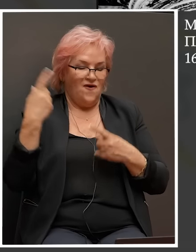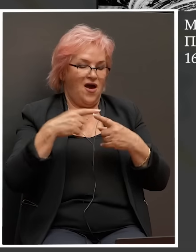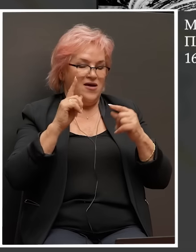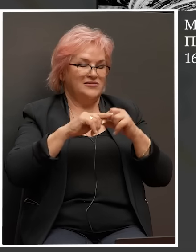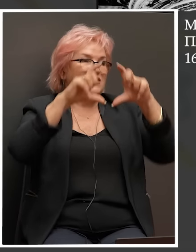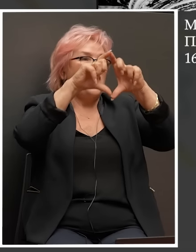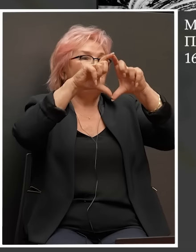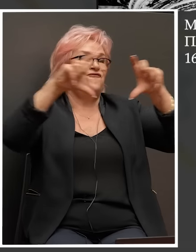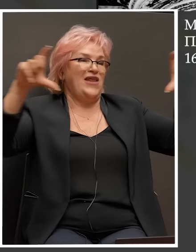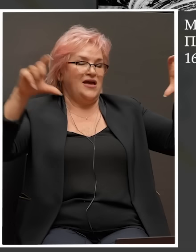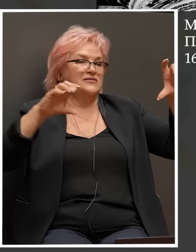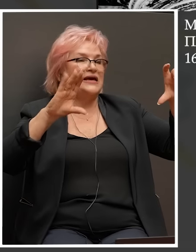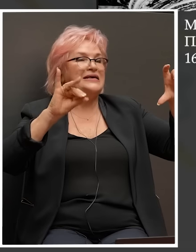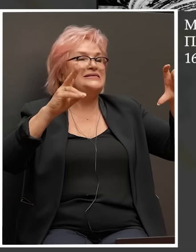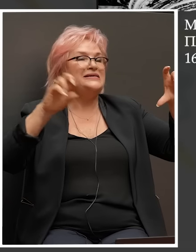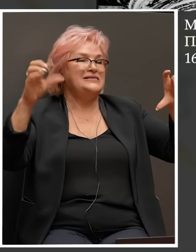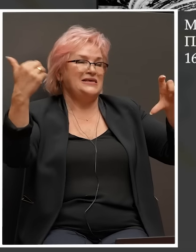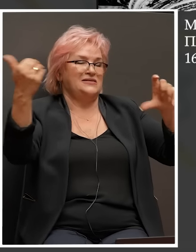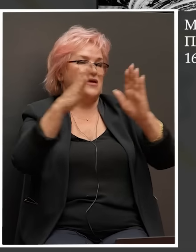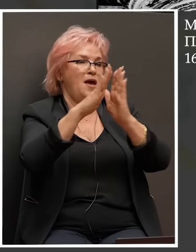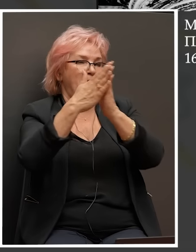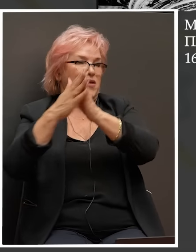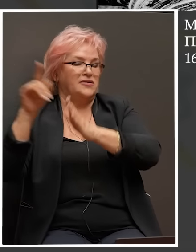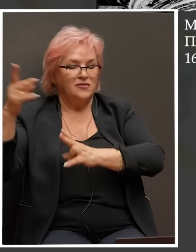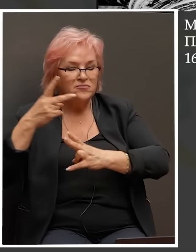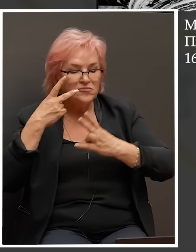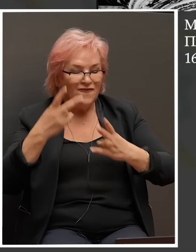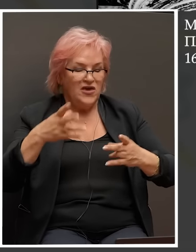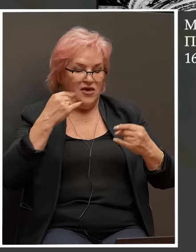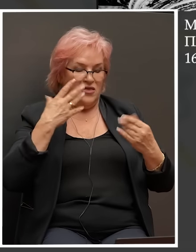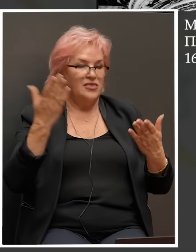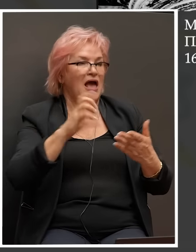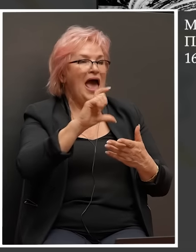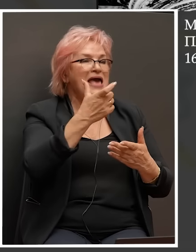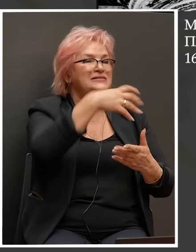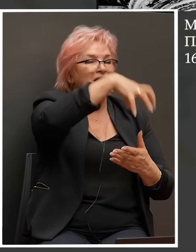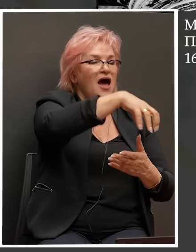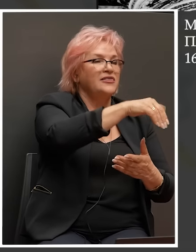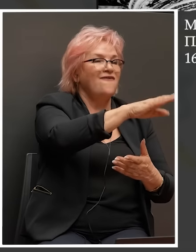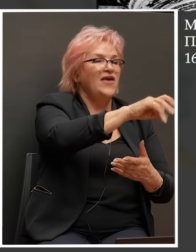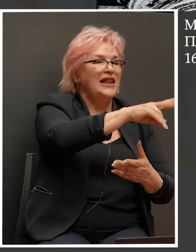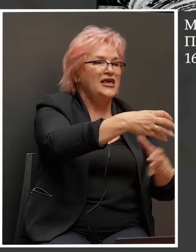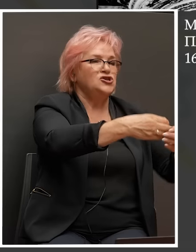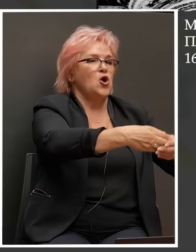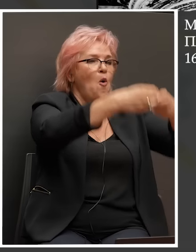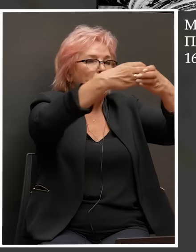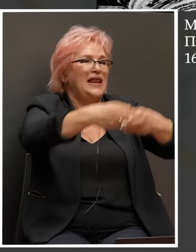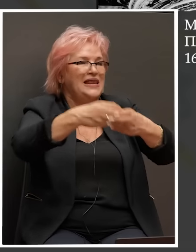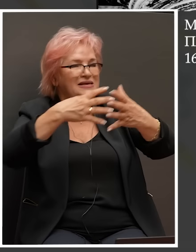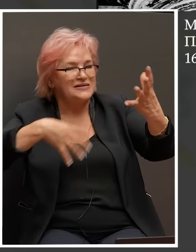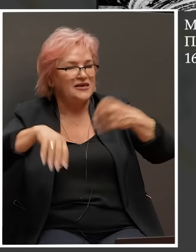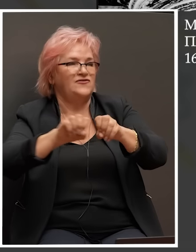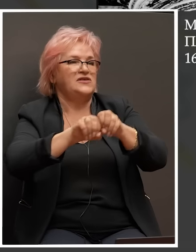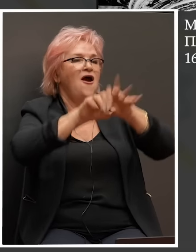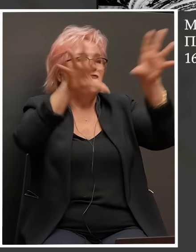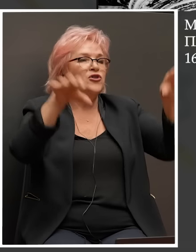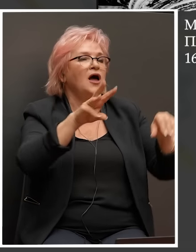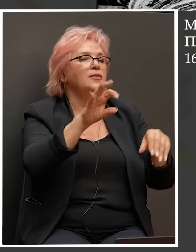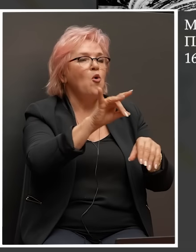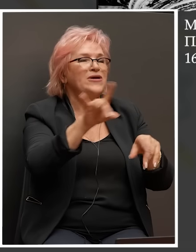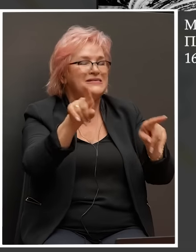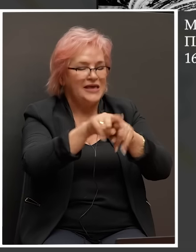фреска из Сикстинской библиотеки, где видна эстрада Феличия и все обелиски, и фонтан Моисея